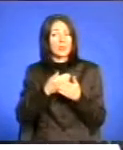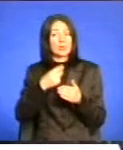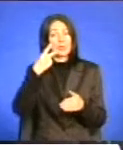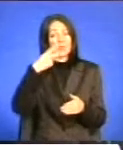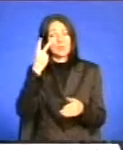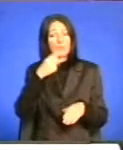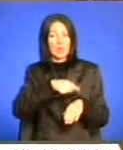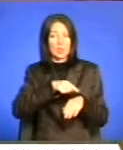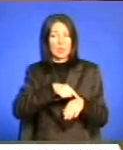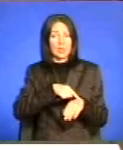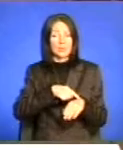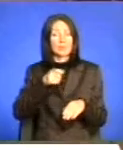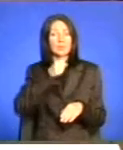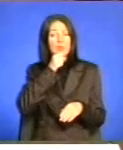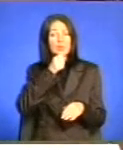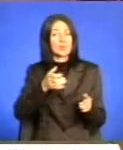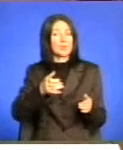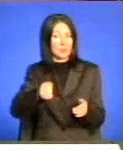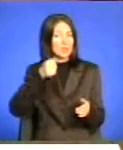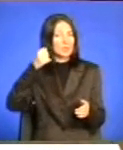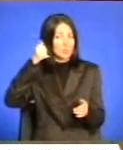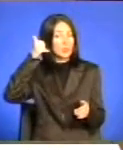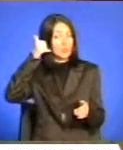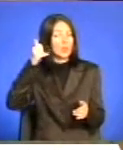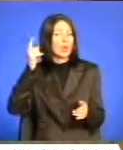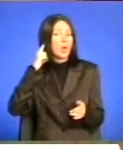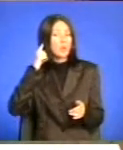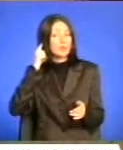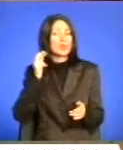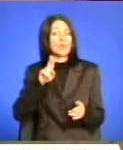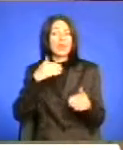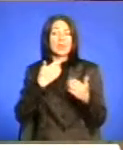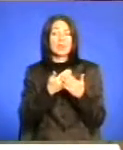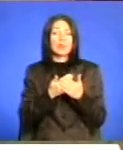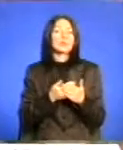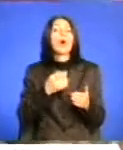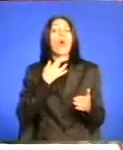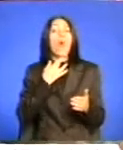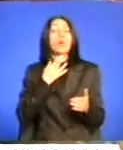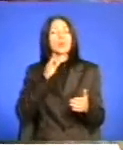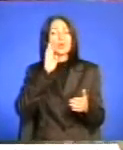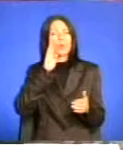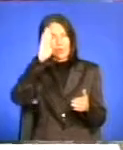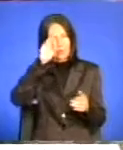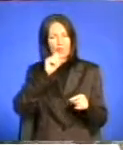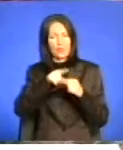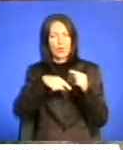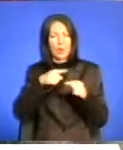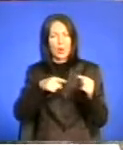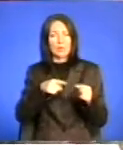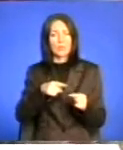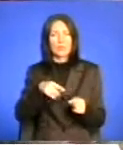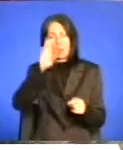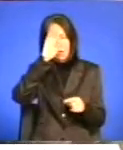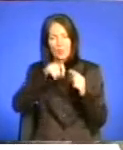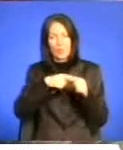22 години. Дідусь підняв слухавку і почув, як йому здалося у той момент, голос онука. Той повідомив, що збив дитину і потрібно